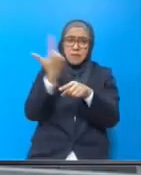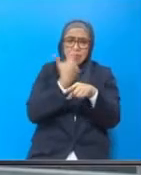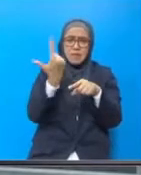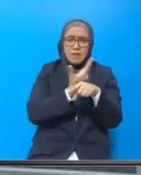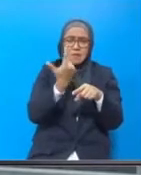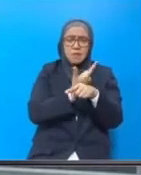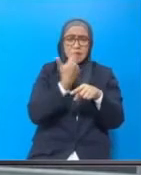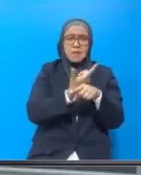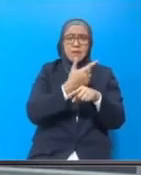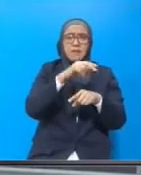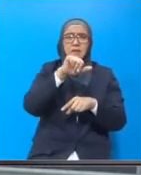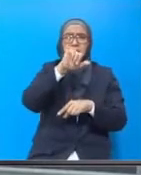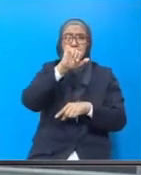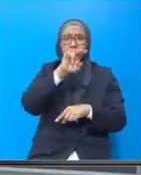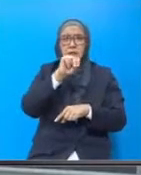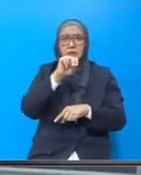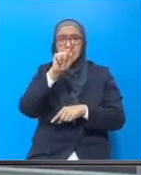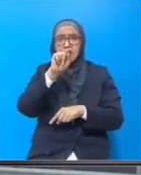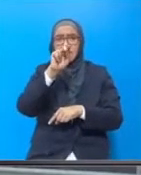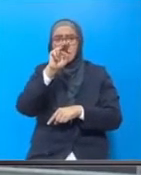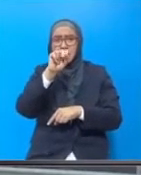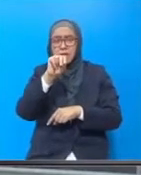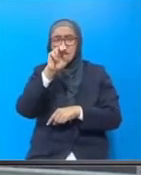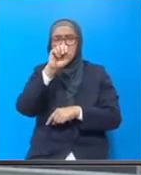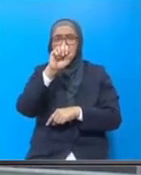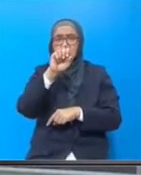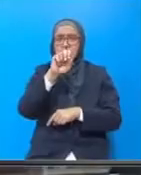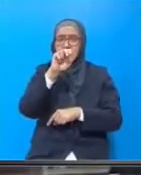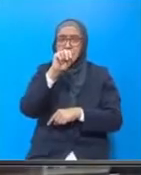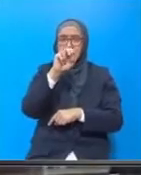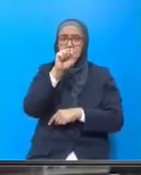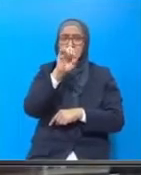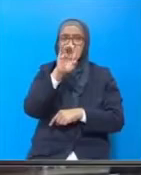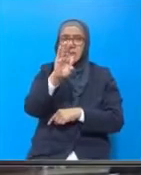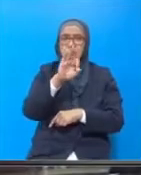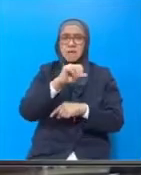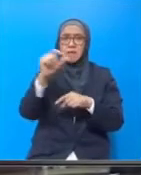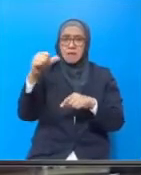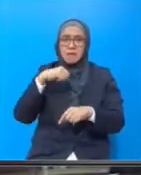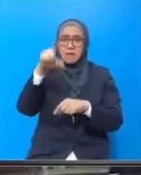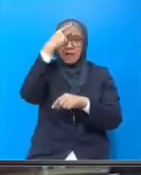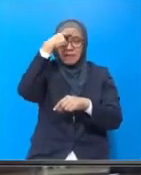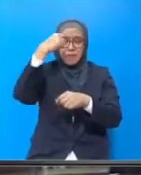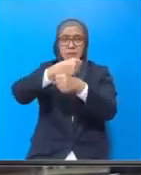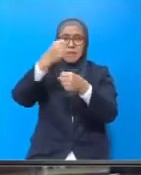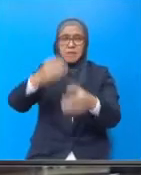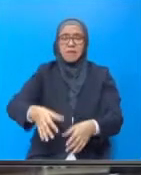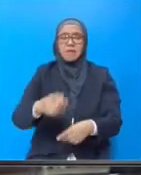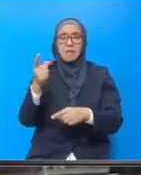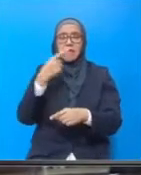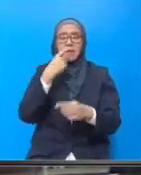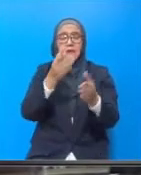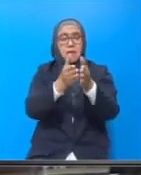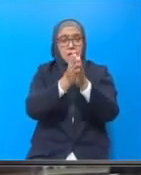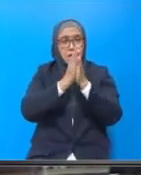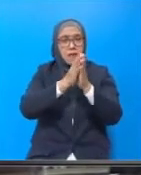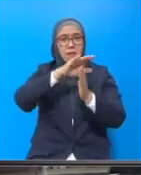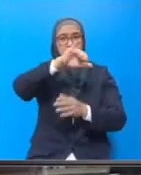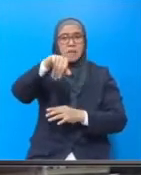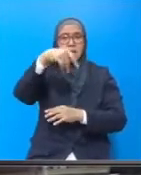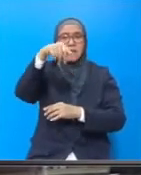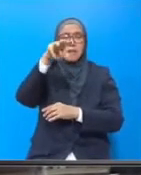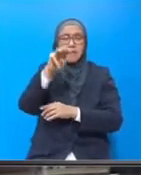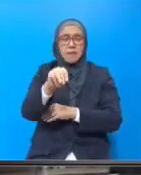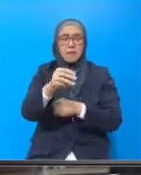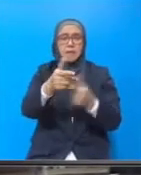saya mohon supaya pihak DPA Ma menyegerakan latihan khususnya untuk anggota Jepang